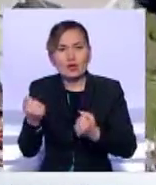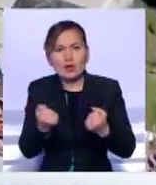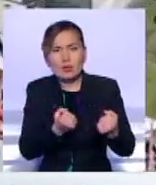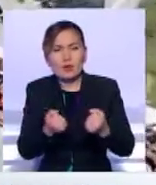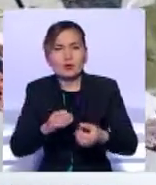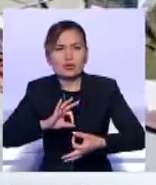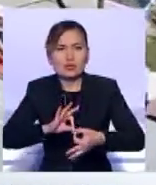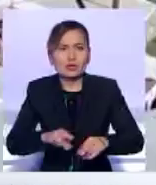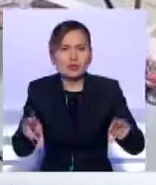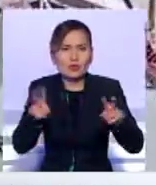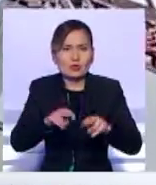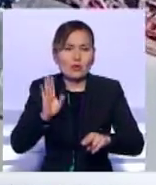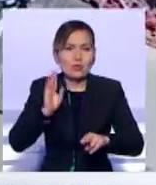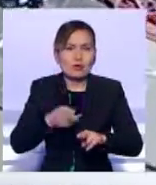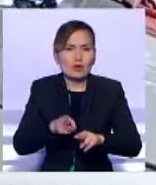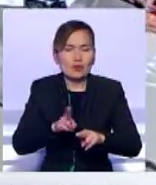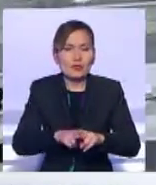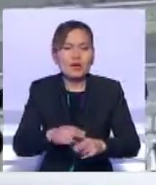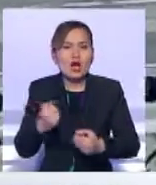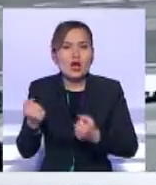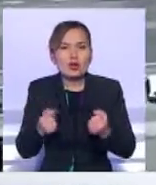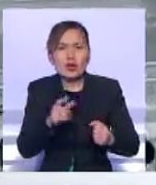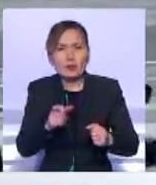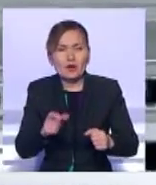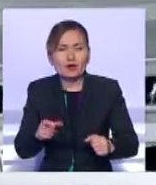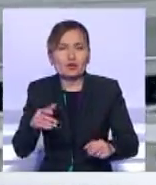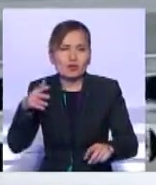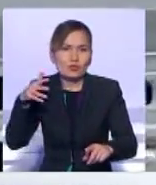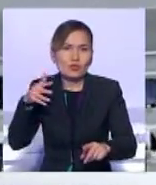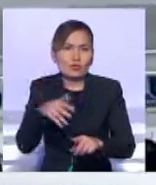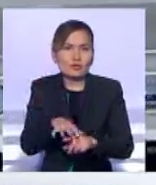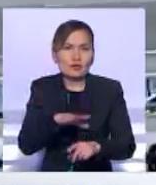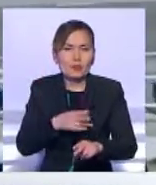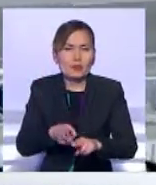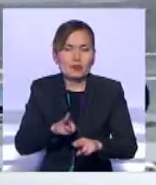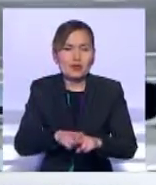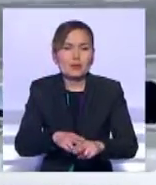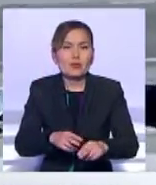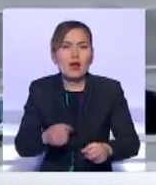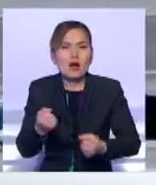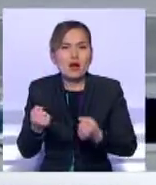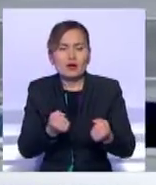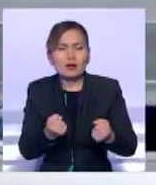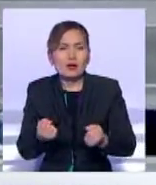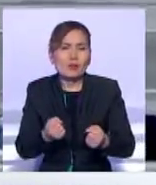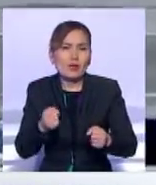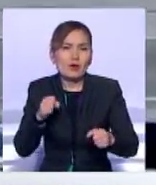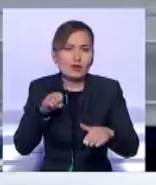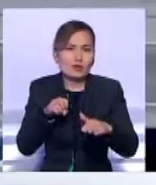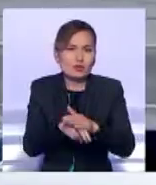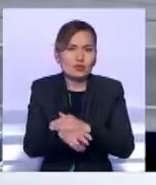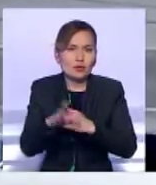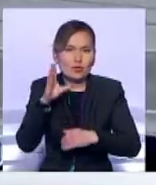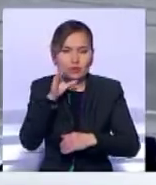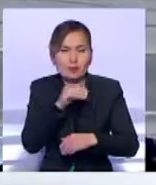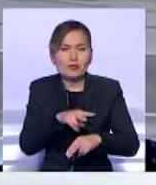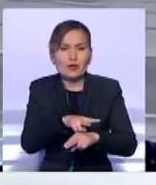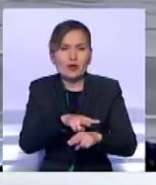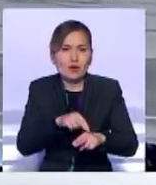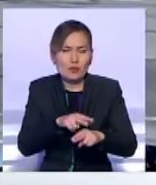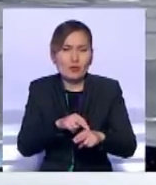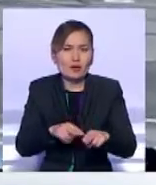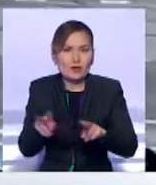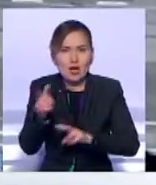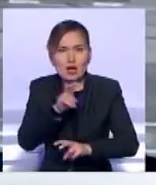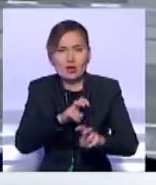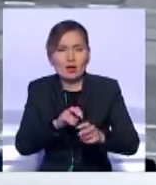Сол сәтте жүргізуші көлігіне қайта барып жүргіншілерді қуып жүріп қаққан. Сөйтіп оқиға орнынан ізін суытқан. Қазір құқық қорғаушылар іздеу жұмыстарын